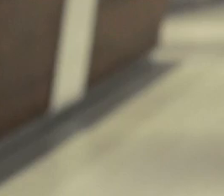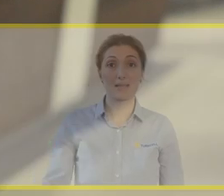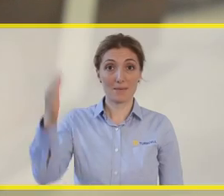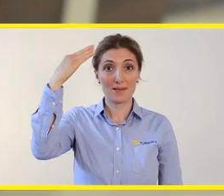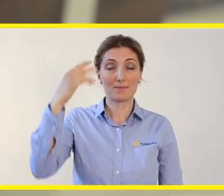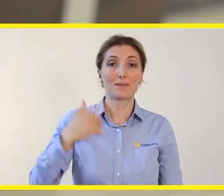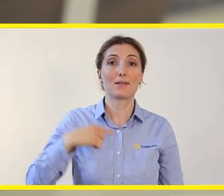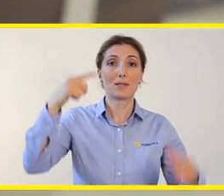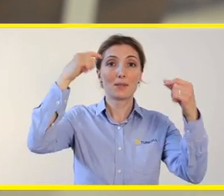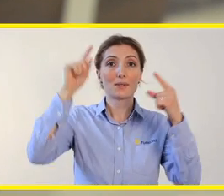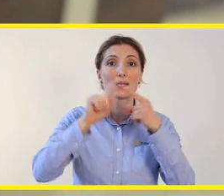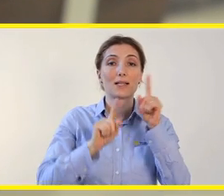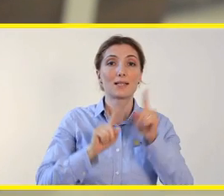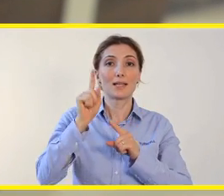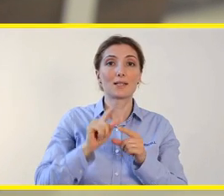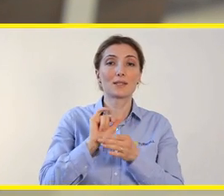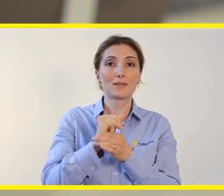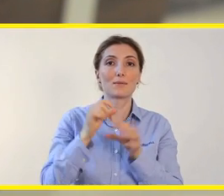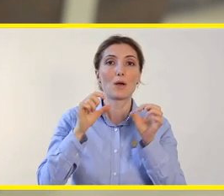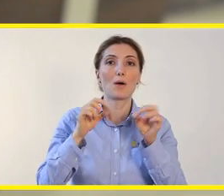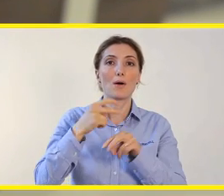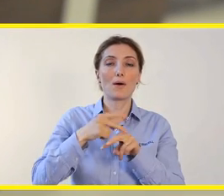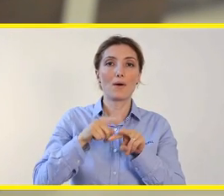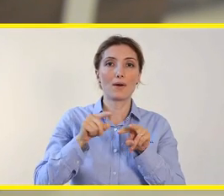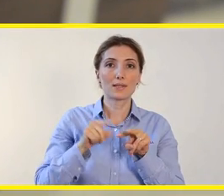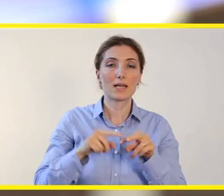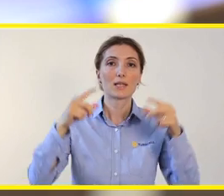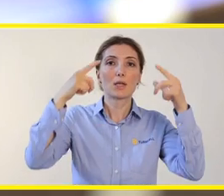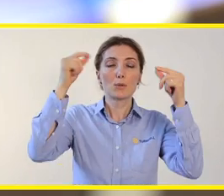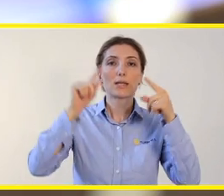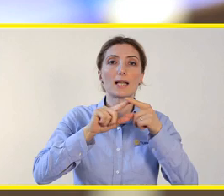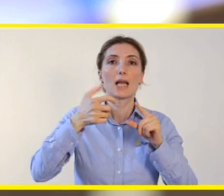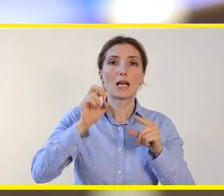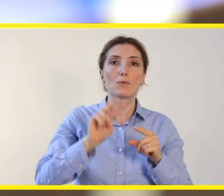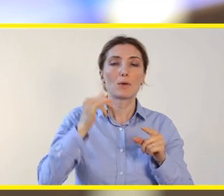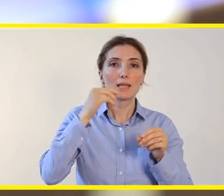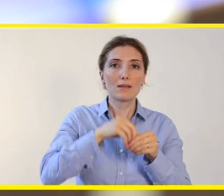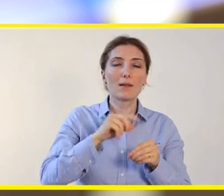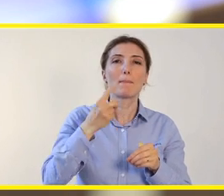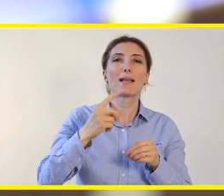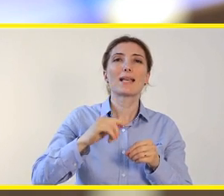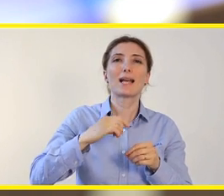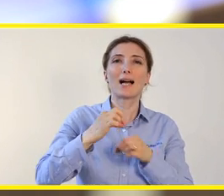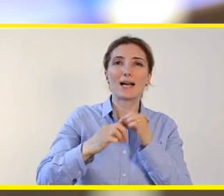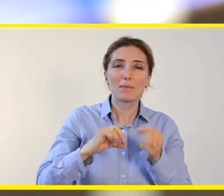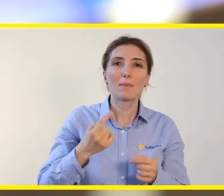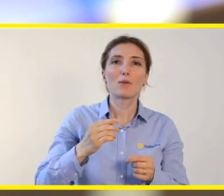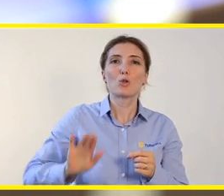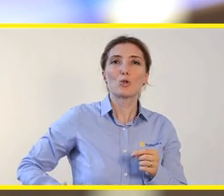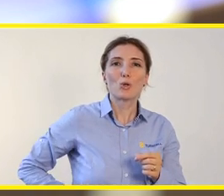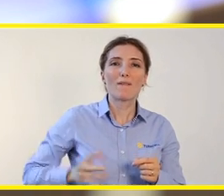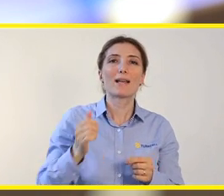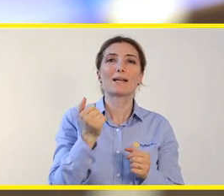Merhaba, ben Turkcell Teknoloji Danışmanınız Ozan. Turkcell T60'ınızı bir yakınınız, çocuğunuz ya da kısa süreli kullanım